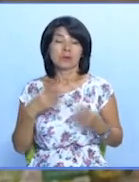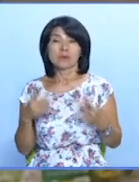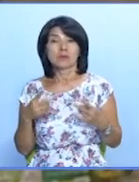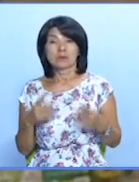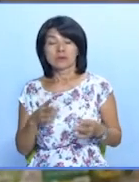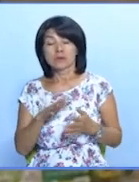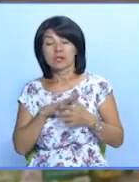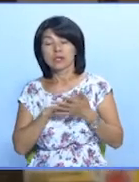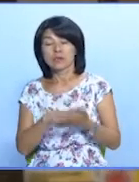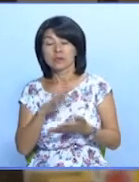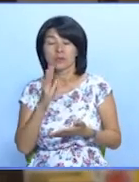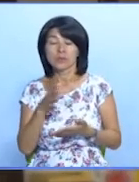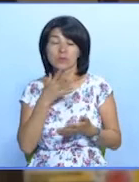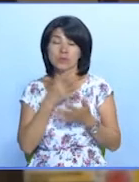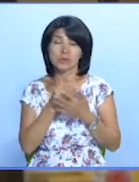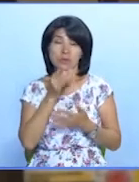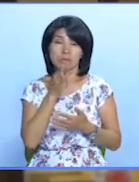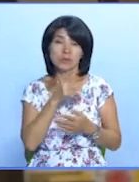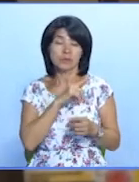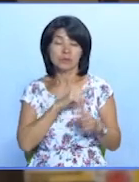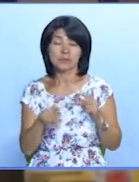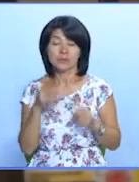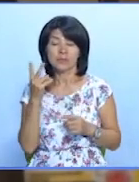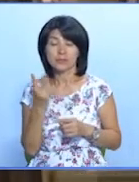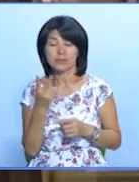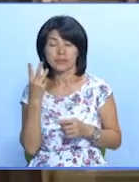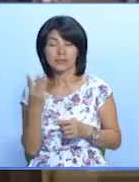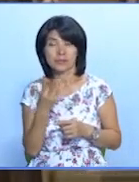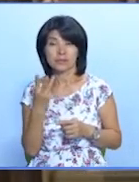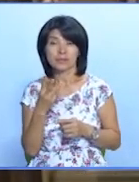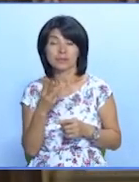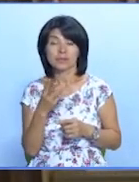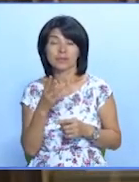подаваться своевременно. Поставщики надежные 2-3 раза в неделю. В Павлодар будет приходить транспорт